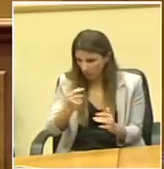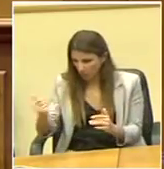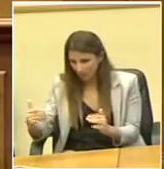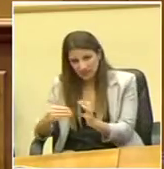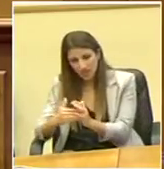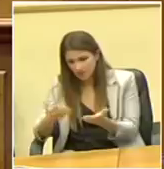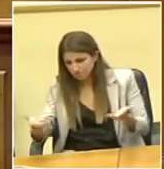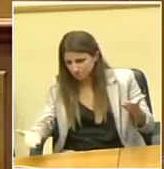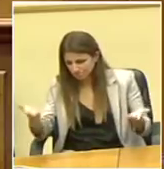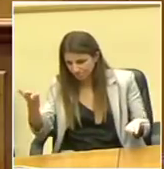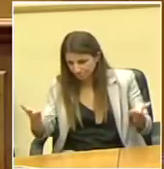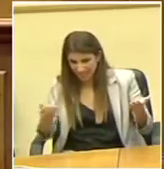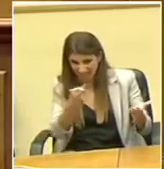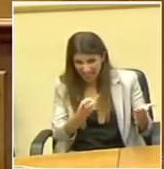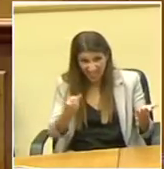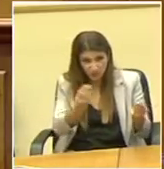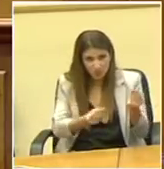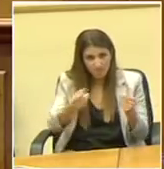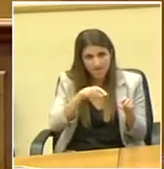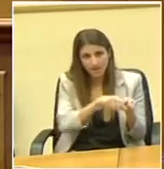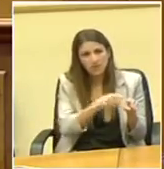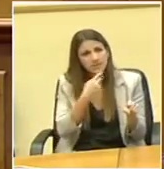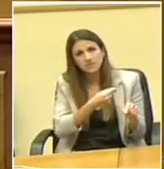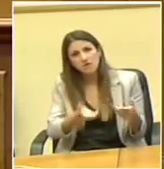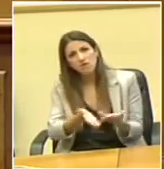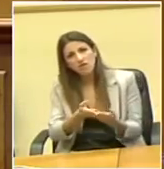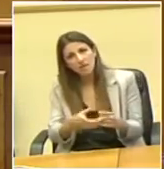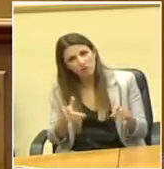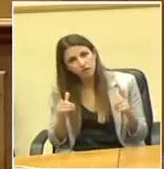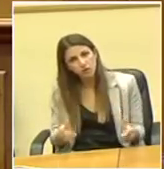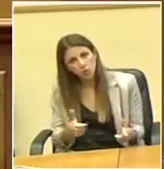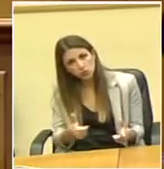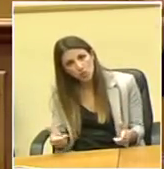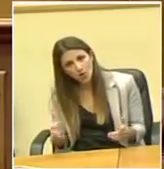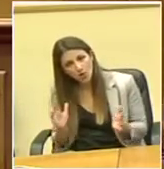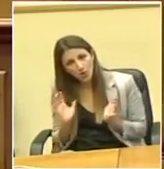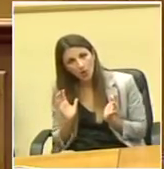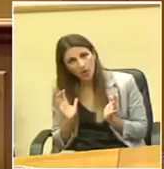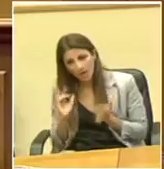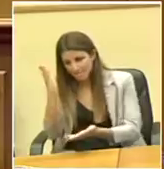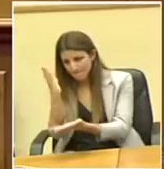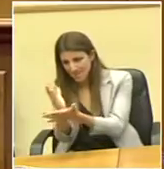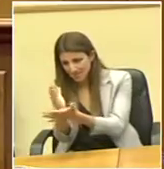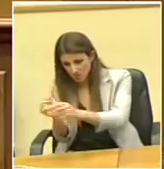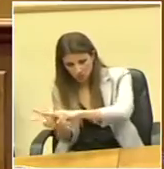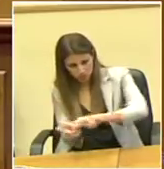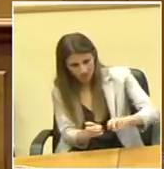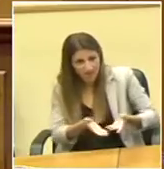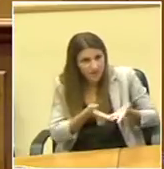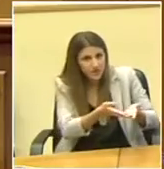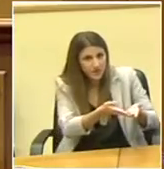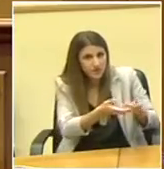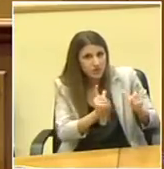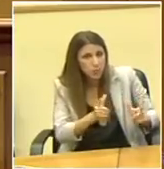2.500. Σημαίνει αυτό ότι βοηθάμε μόνο τους φτωχότερους φτωχούς και παίρνουμε από τους μεσαίους? Δεν σημαίνει αυτό.